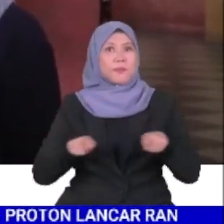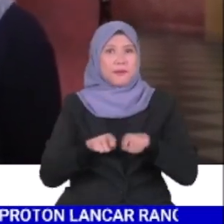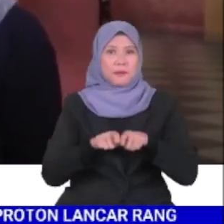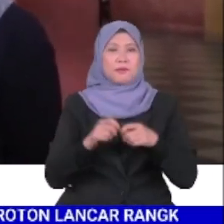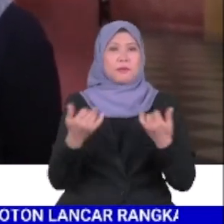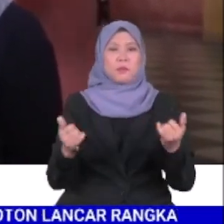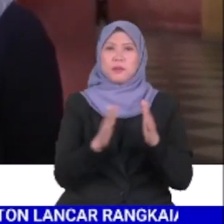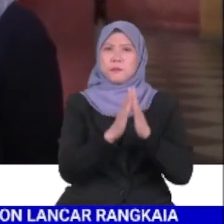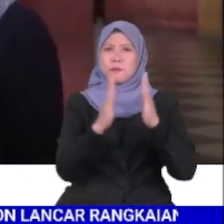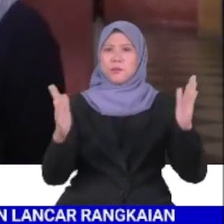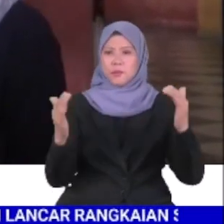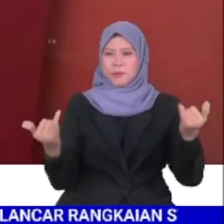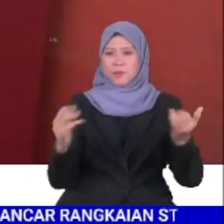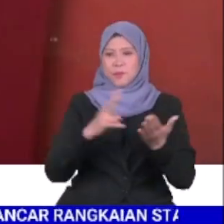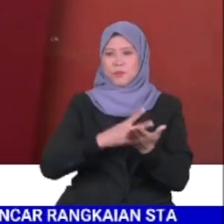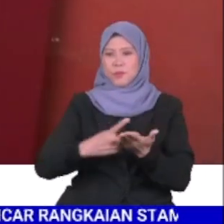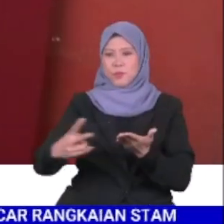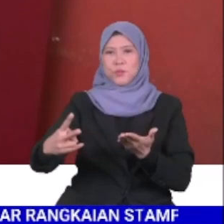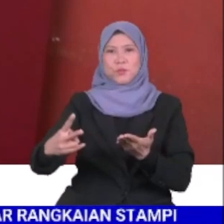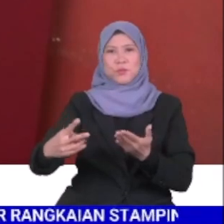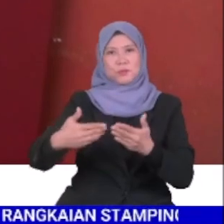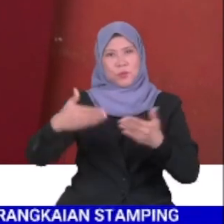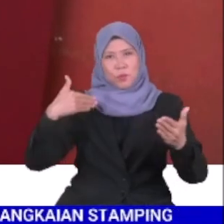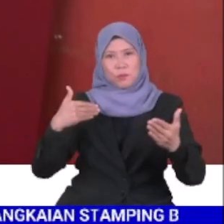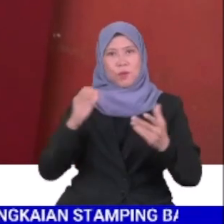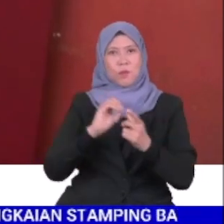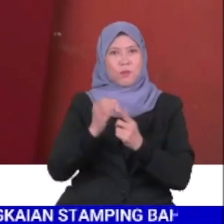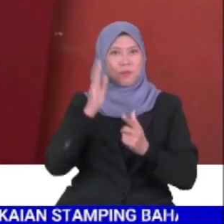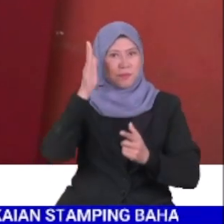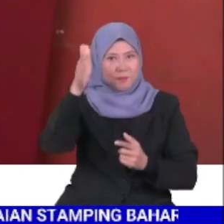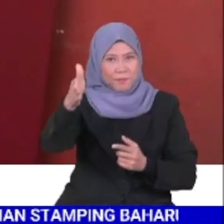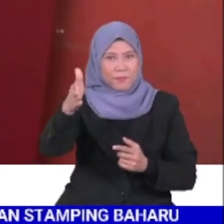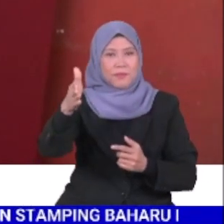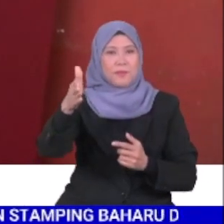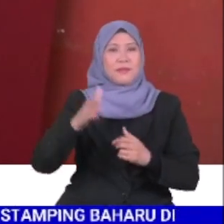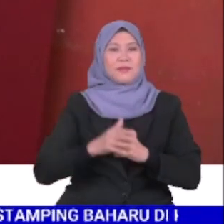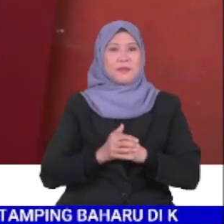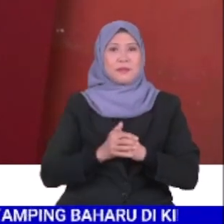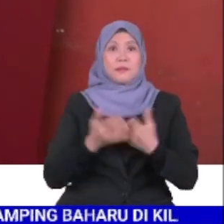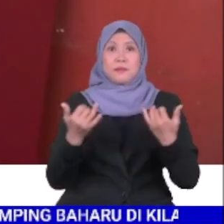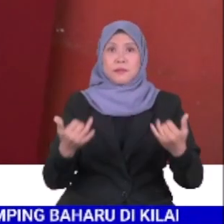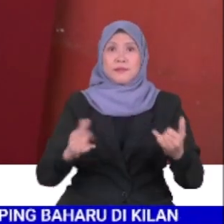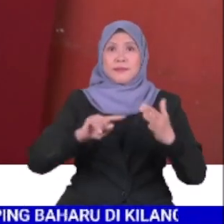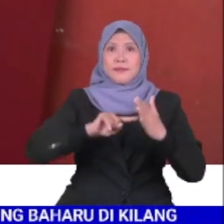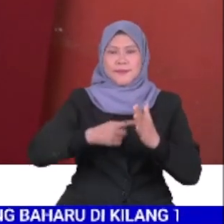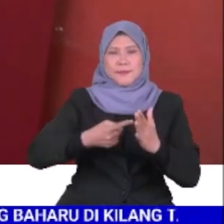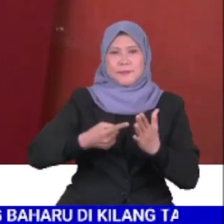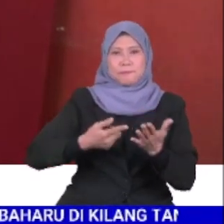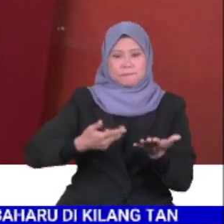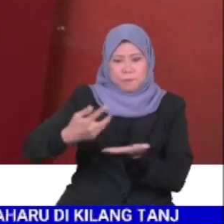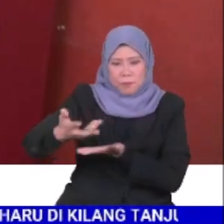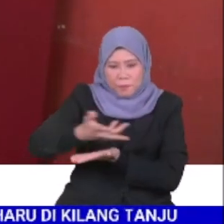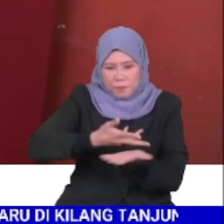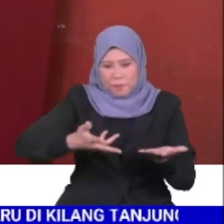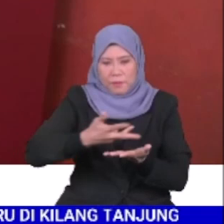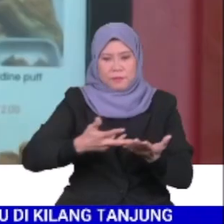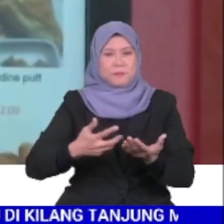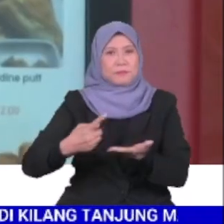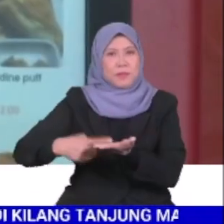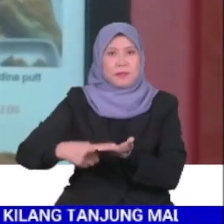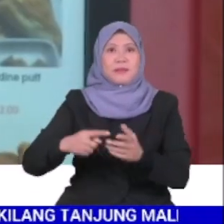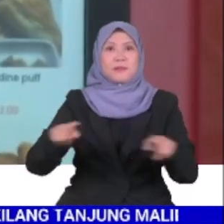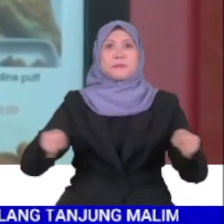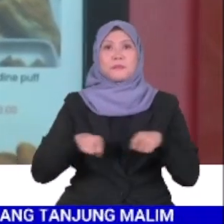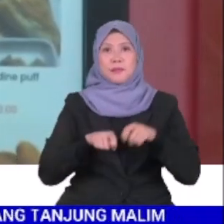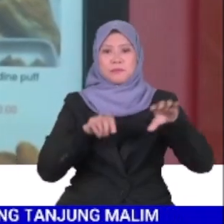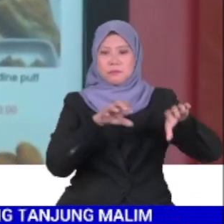dalam tempoh 2 minggu sebelum ini dan akan datang, kita sedang memuktamadkan seberapa banyak tempat